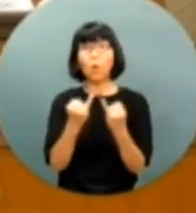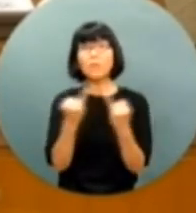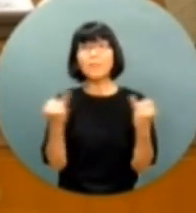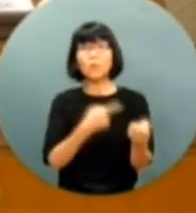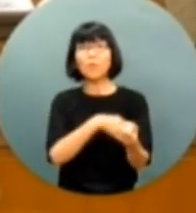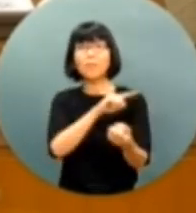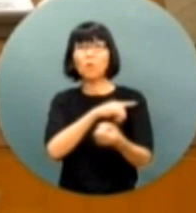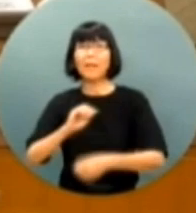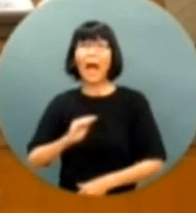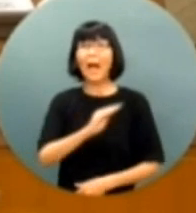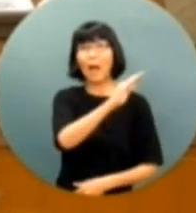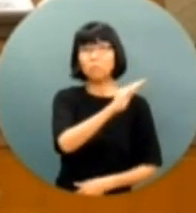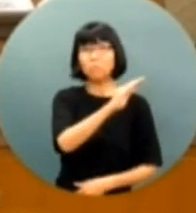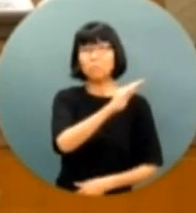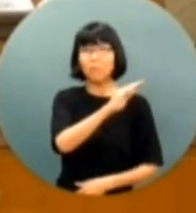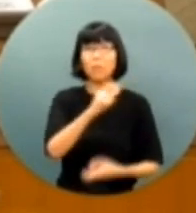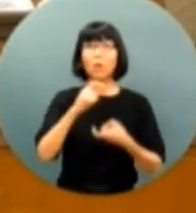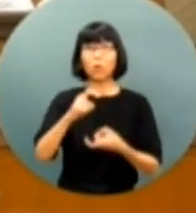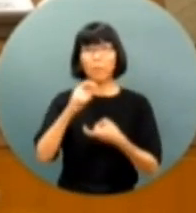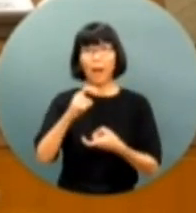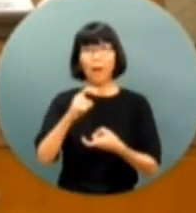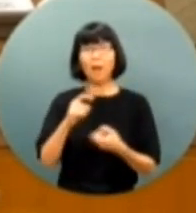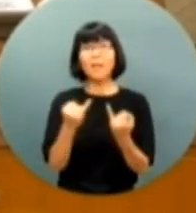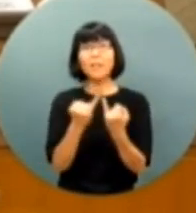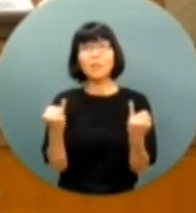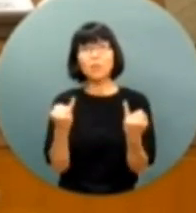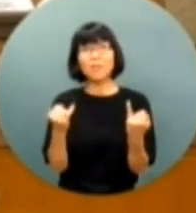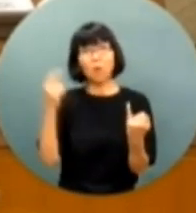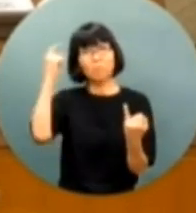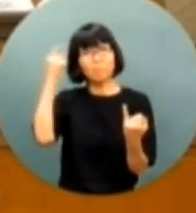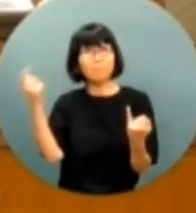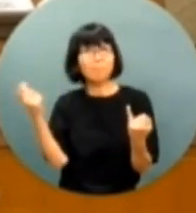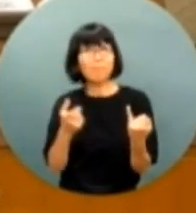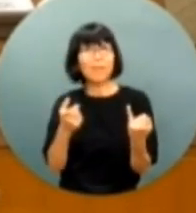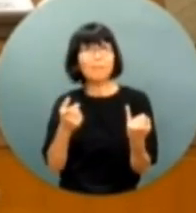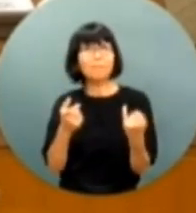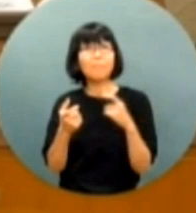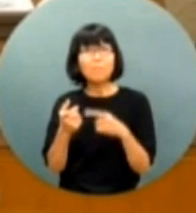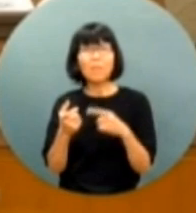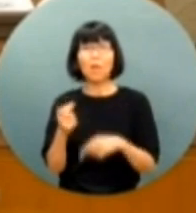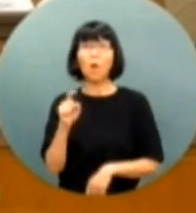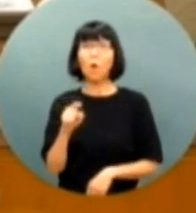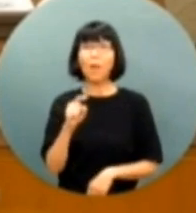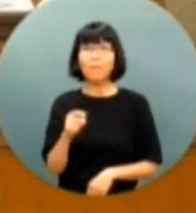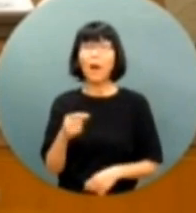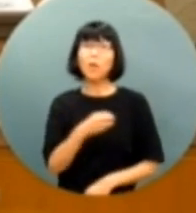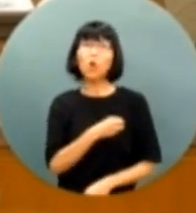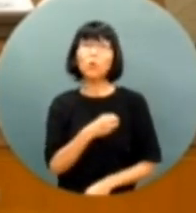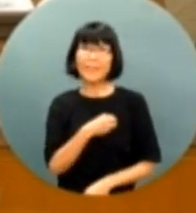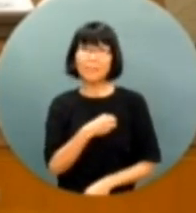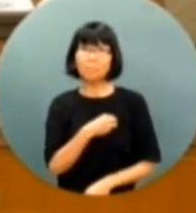は女性の固定、観念的なイメージを助長する恐れがある。職員がそのことに気づかなかったのは行政職員